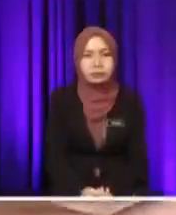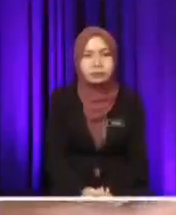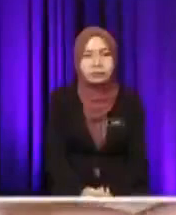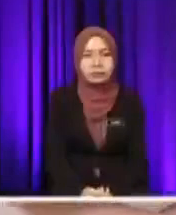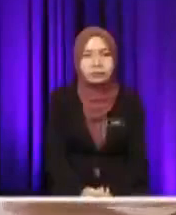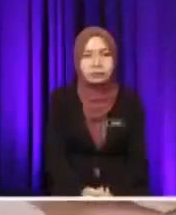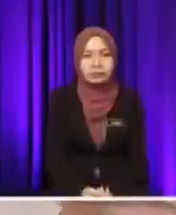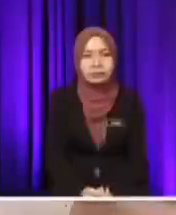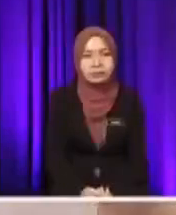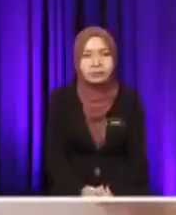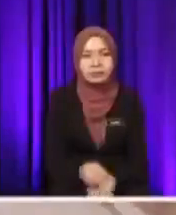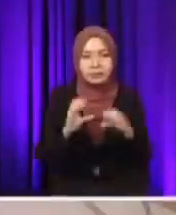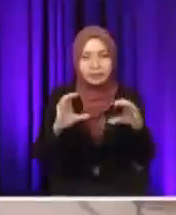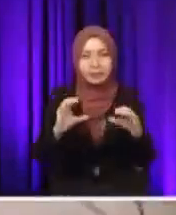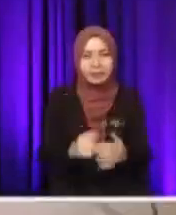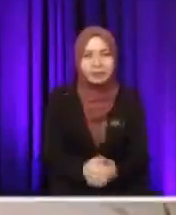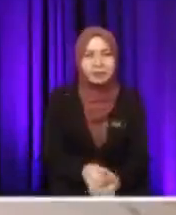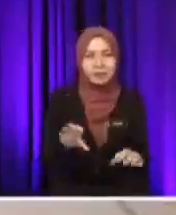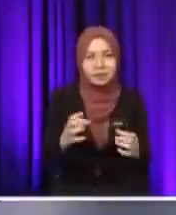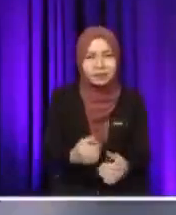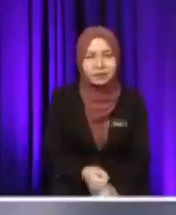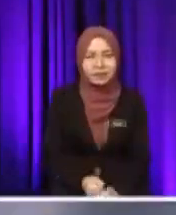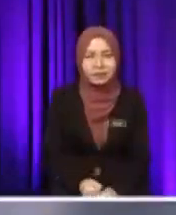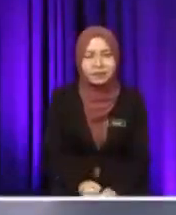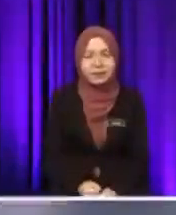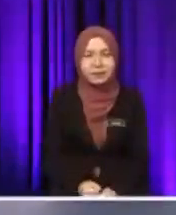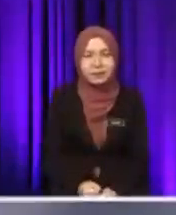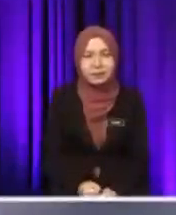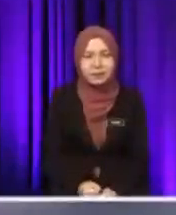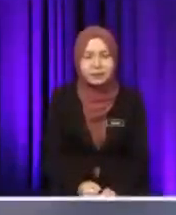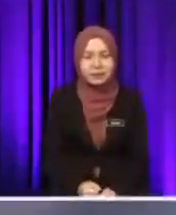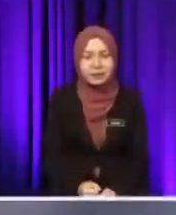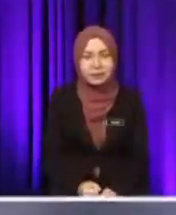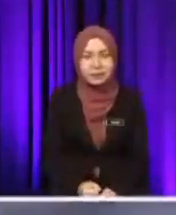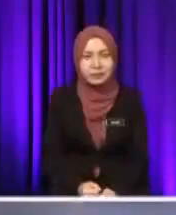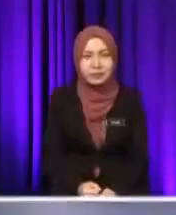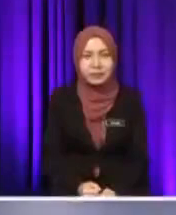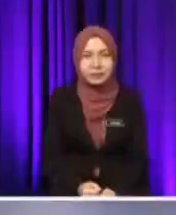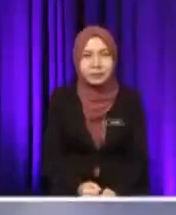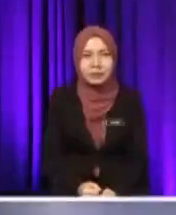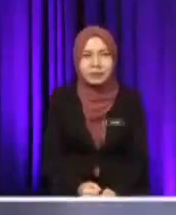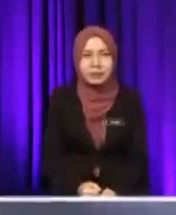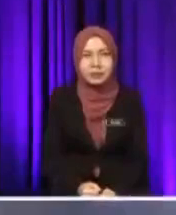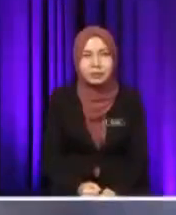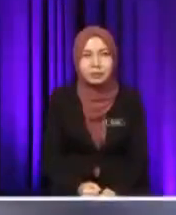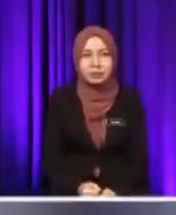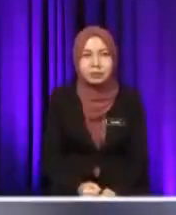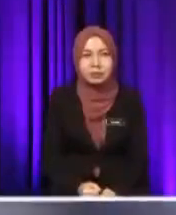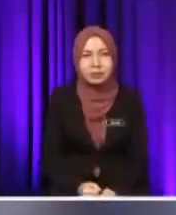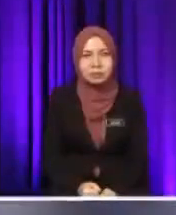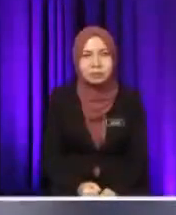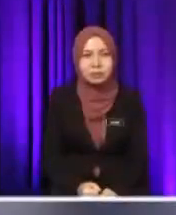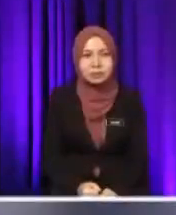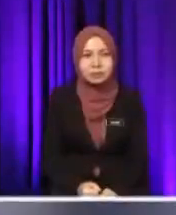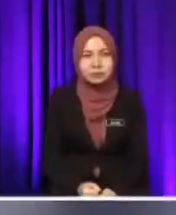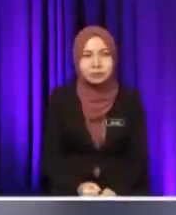Adam, cepatlah Adam. Kita maaf lambat. Ni, kita dah nampak dah. Bubui. Okay. Wish. Sebab air banyak. Nampak